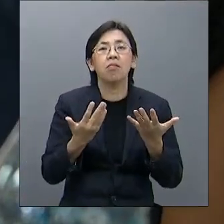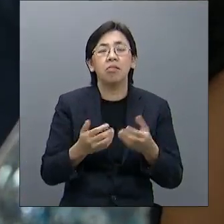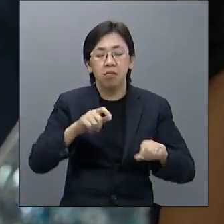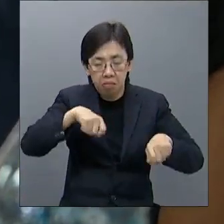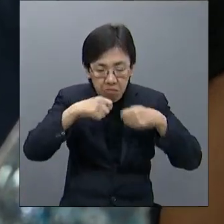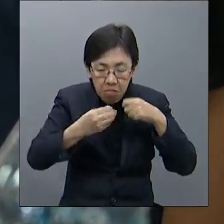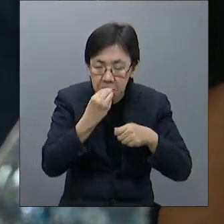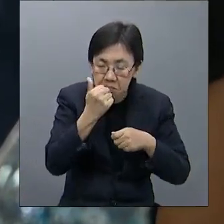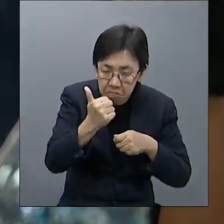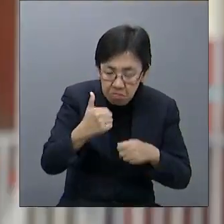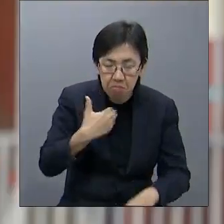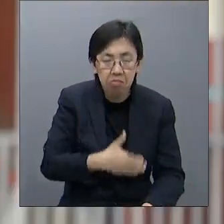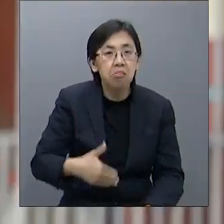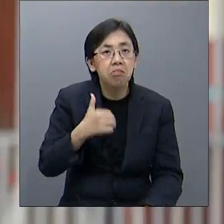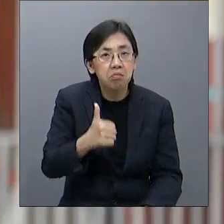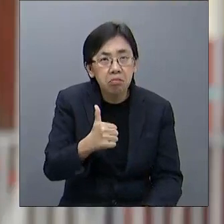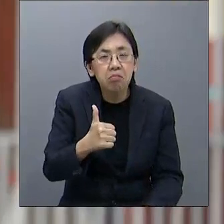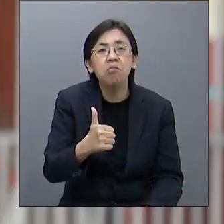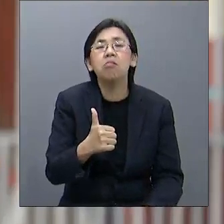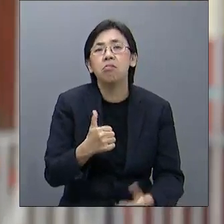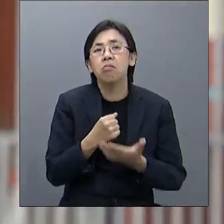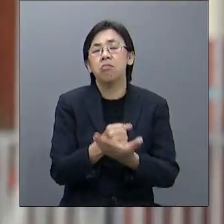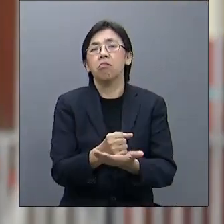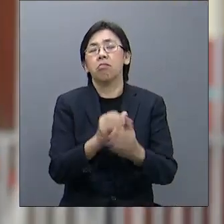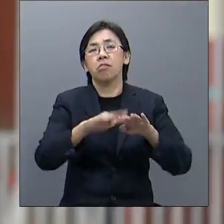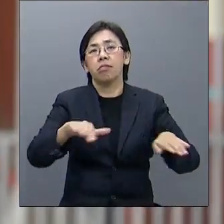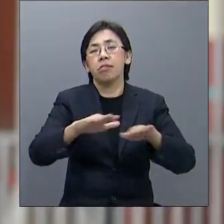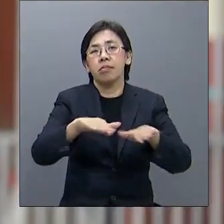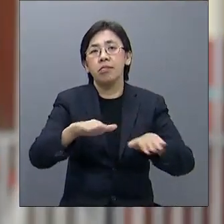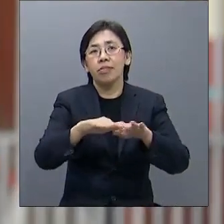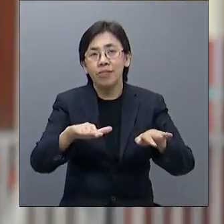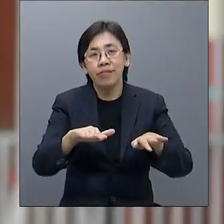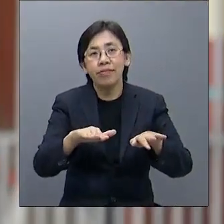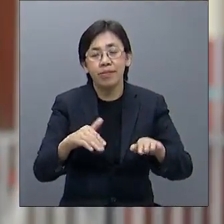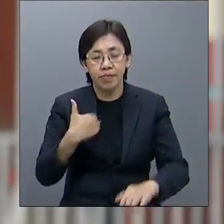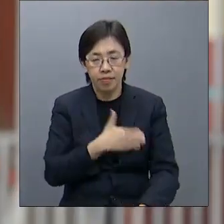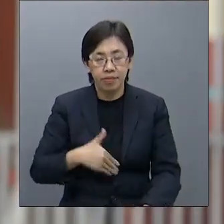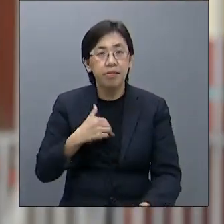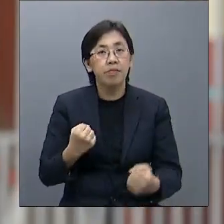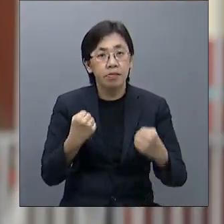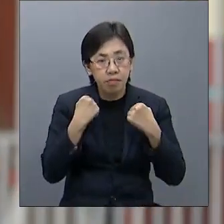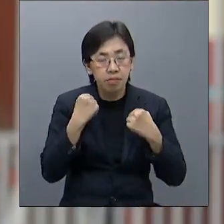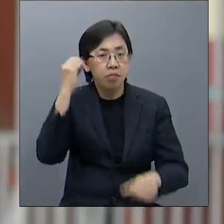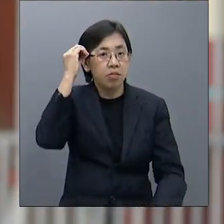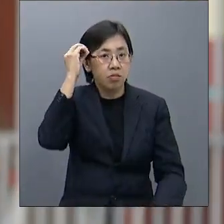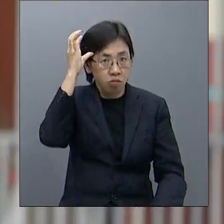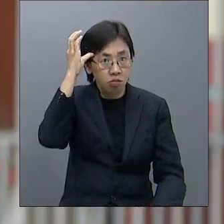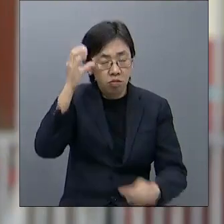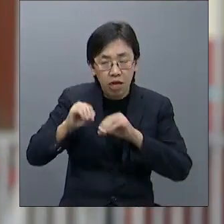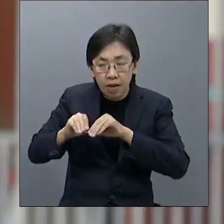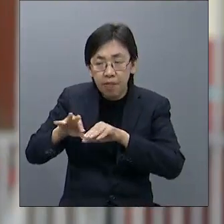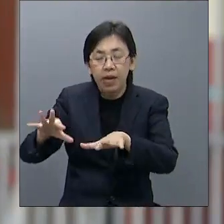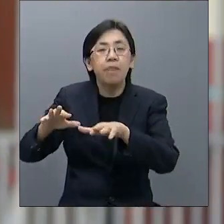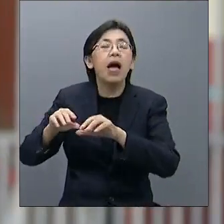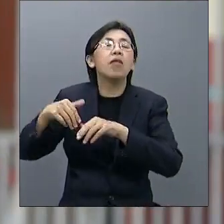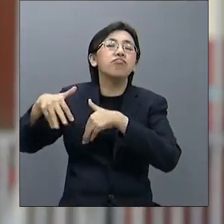จเรื่องสุขภาพต่างๆนี่ก็ทำกันอย่างน้อยส่วนหนึ่งเนี่ยเด็กจะได้ทั้งสุขภาพดีกลับไปได้ความรู้นะฮะแล้วก็เอาไปเผยแพร่ต่อได้ด้วย